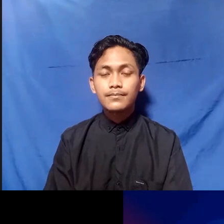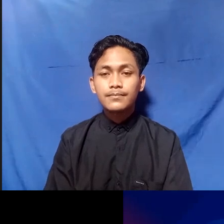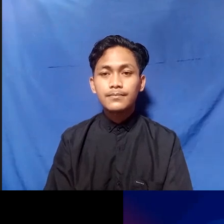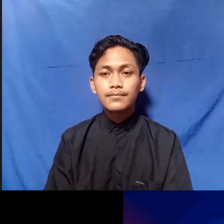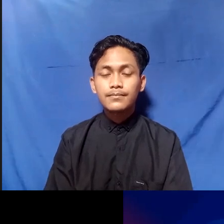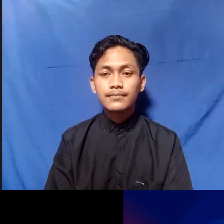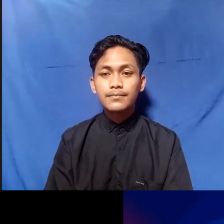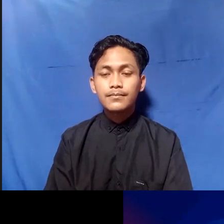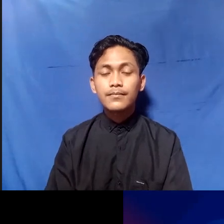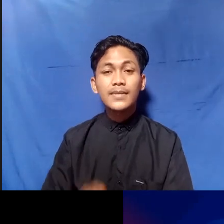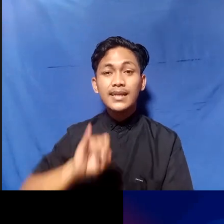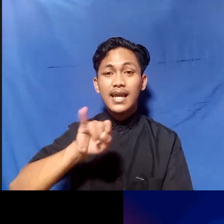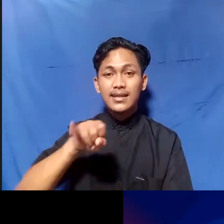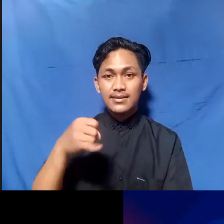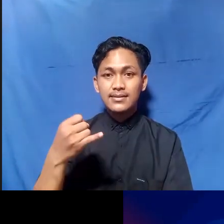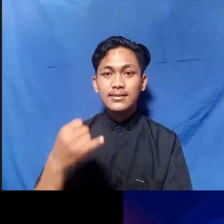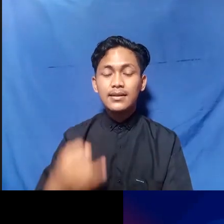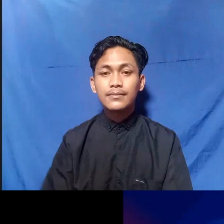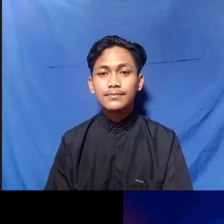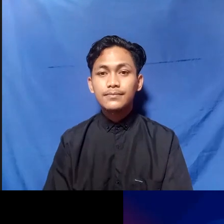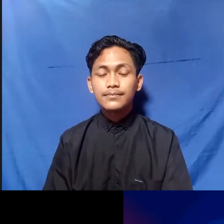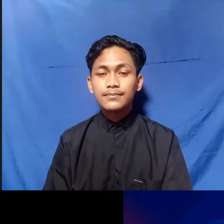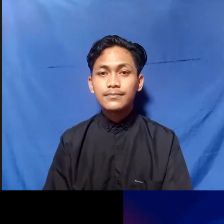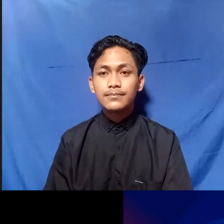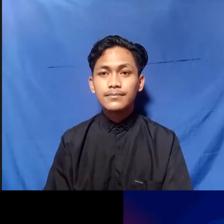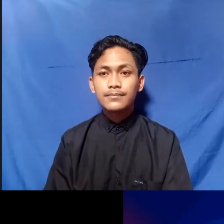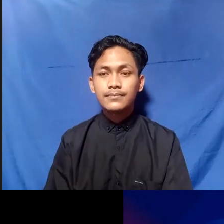ya jadi masih bocor